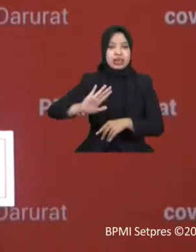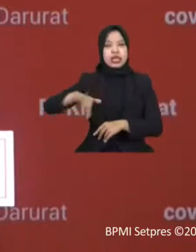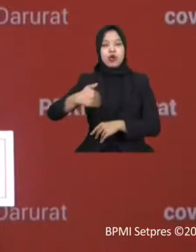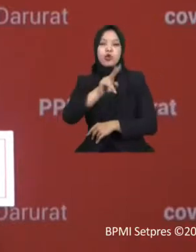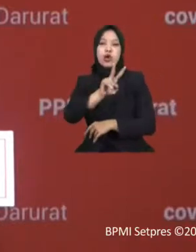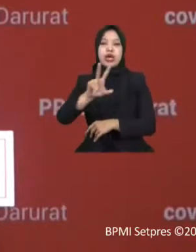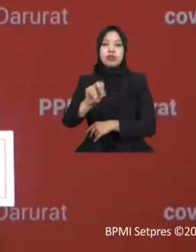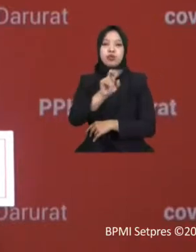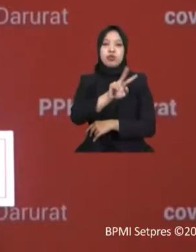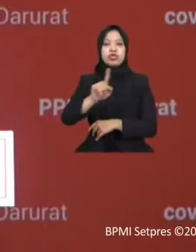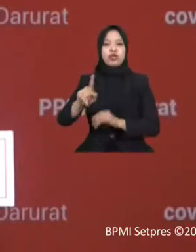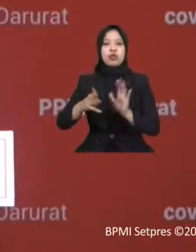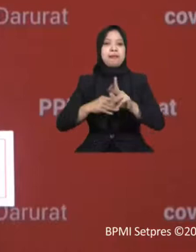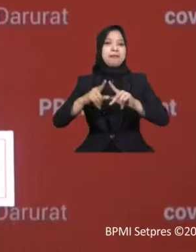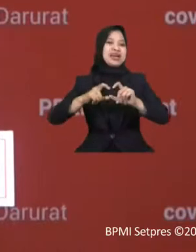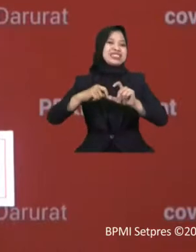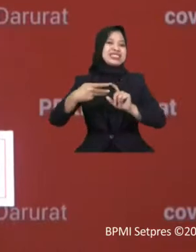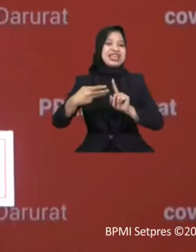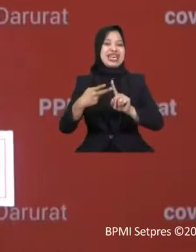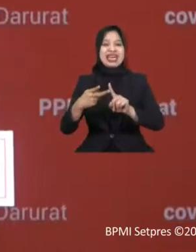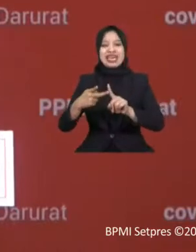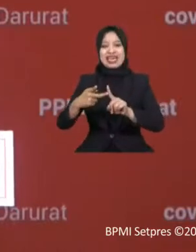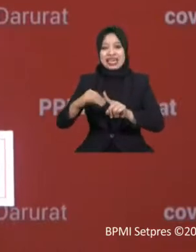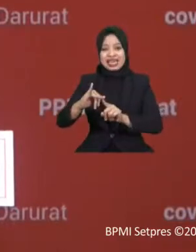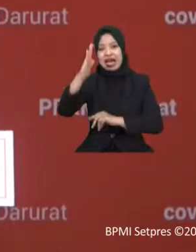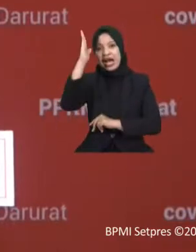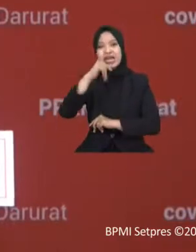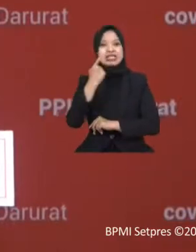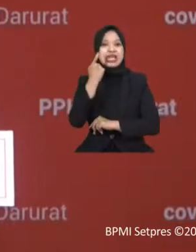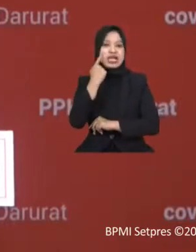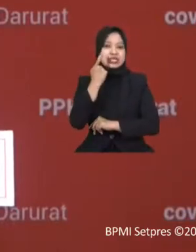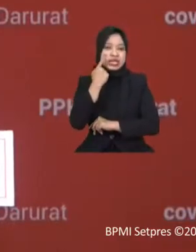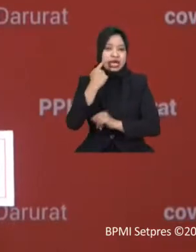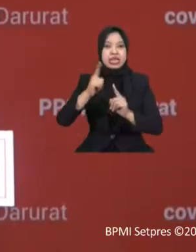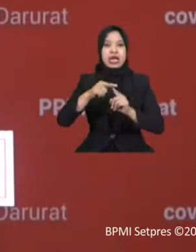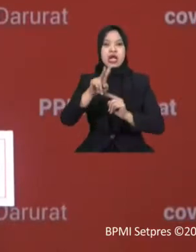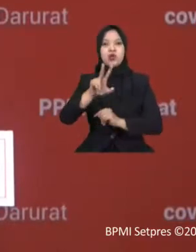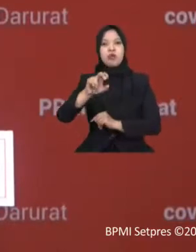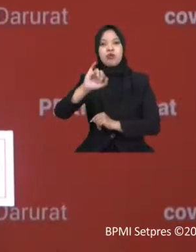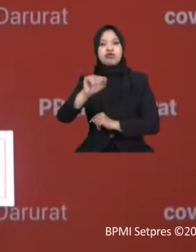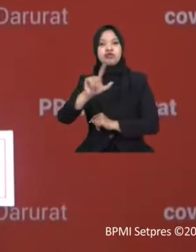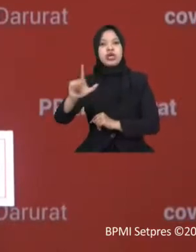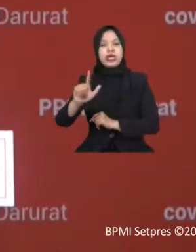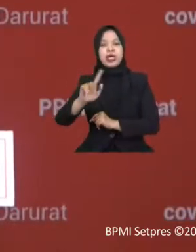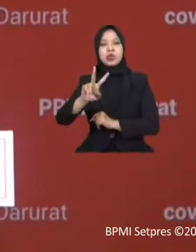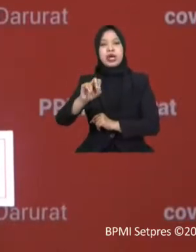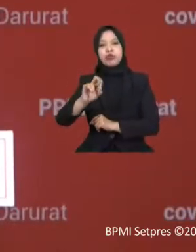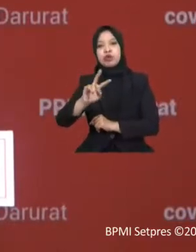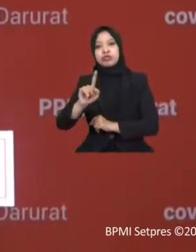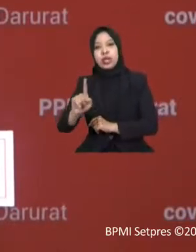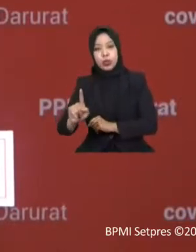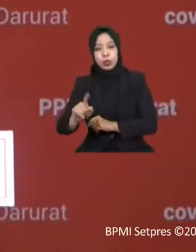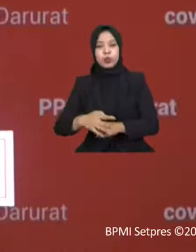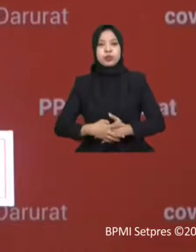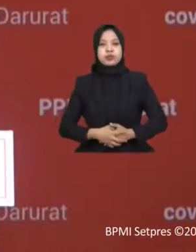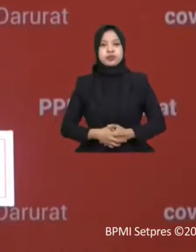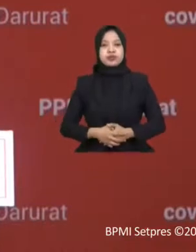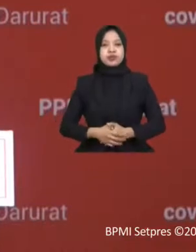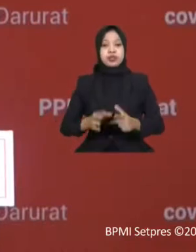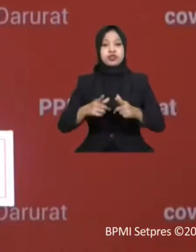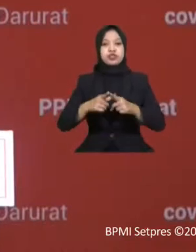2021 masehi jatuh pada hari Selasa 20 Juli 2012 satu